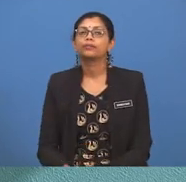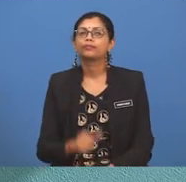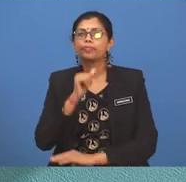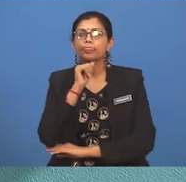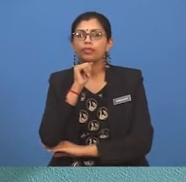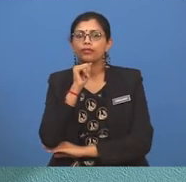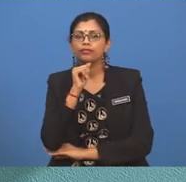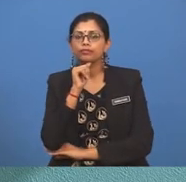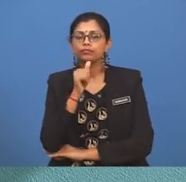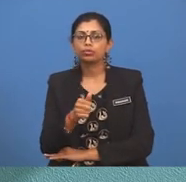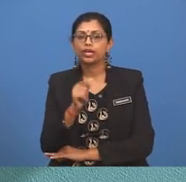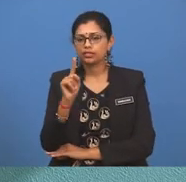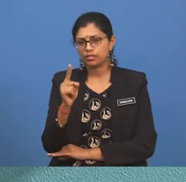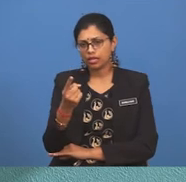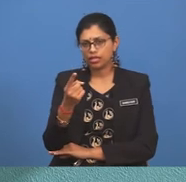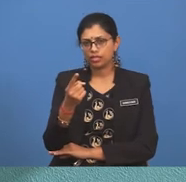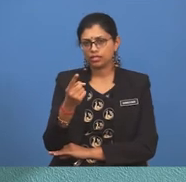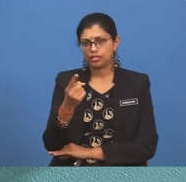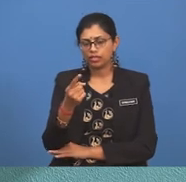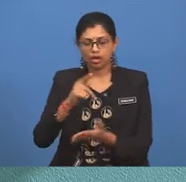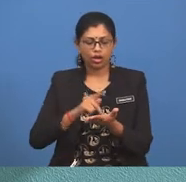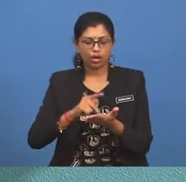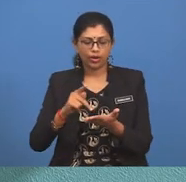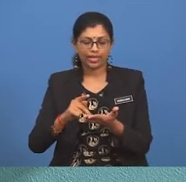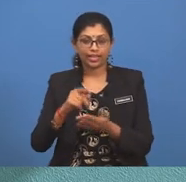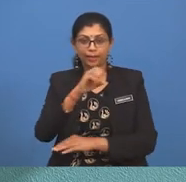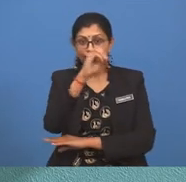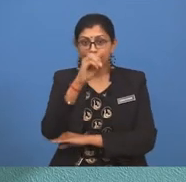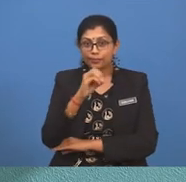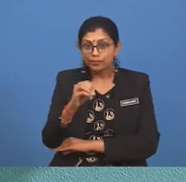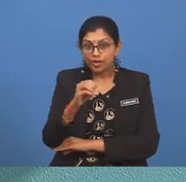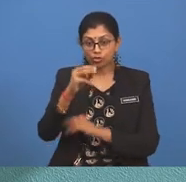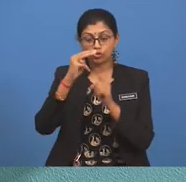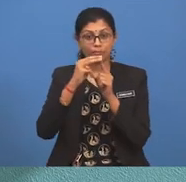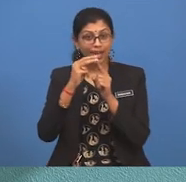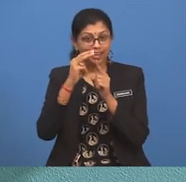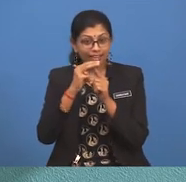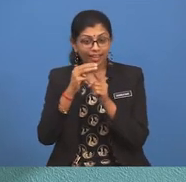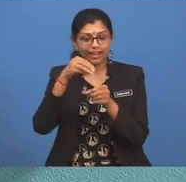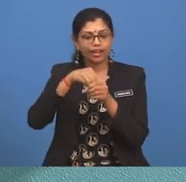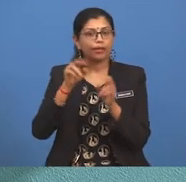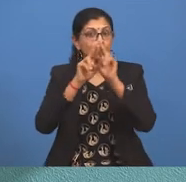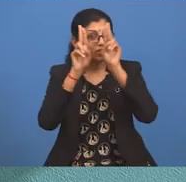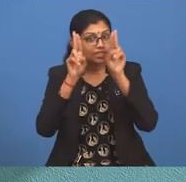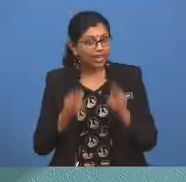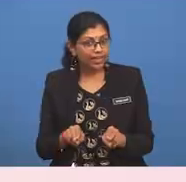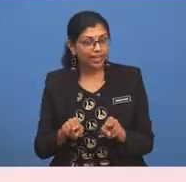Bukan sahaja murid-murid dapat mengira peratus markah yang diperolehi dalam ujian.